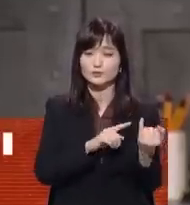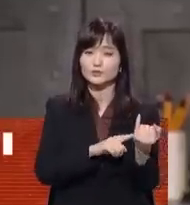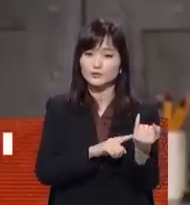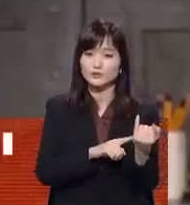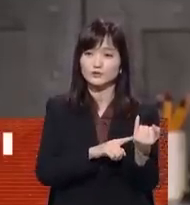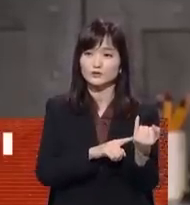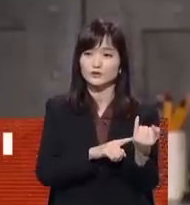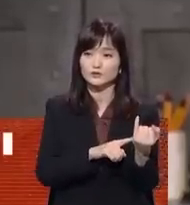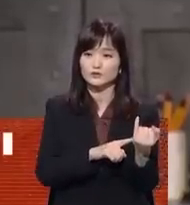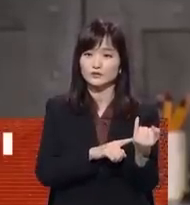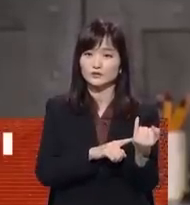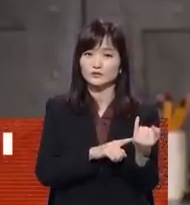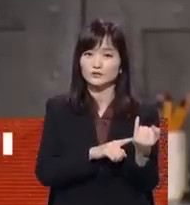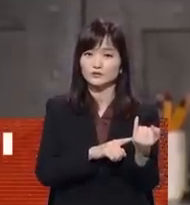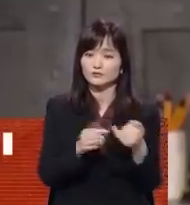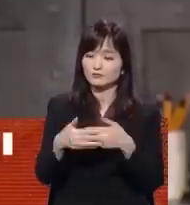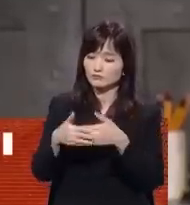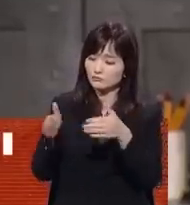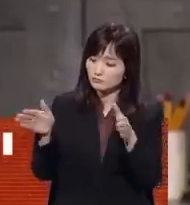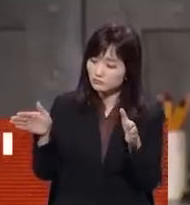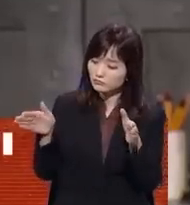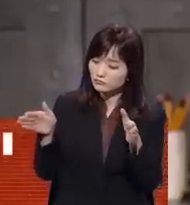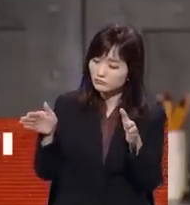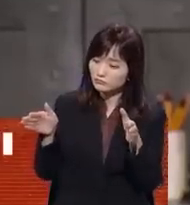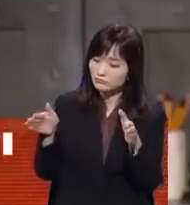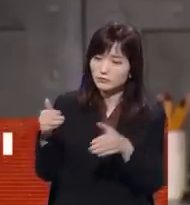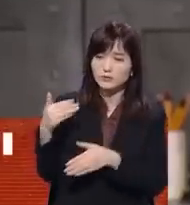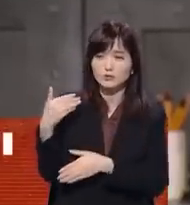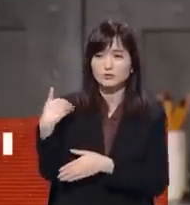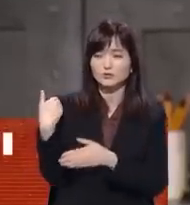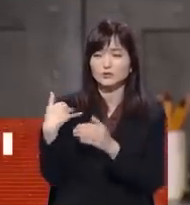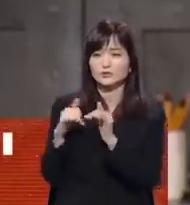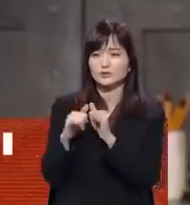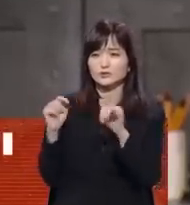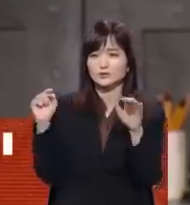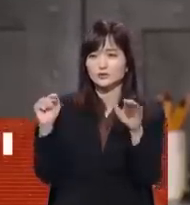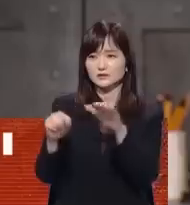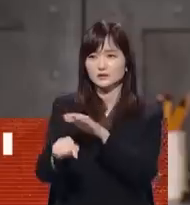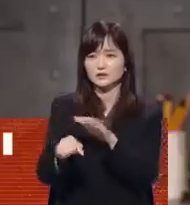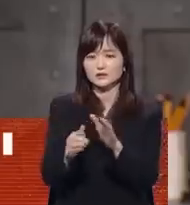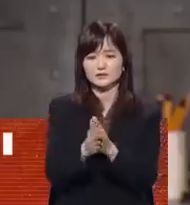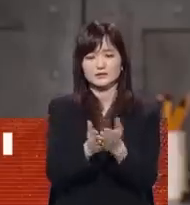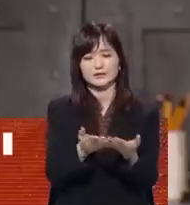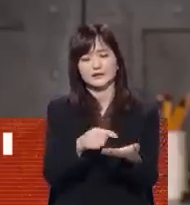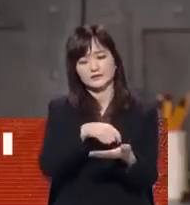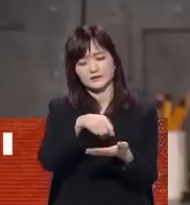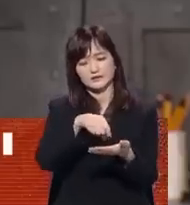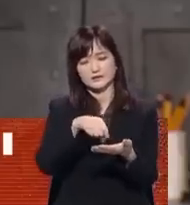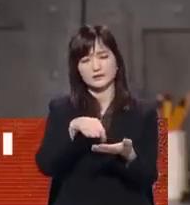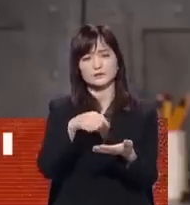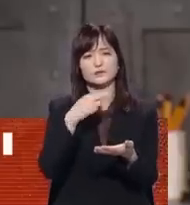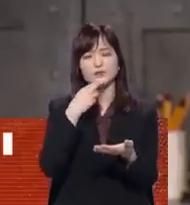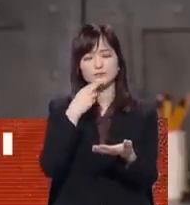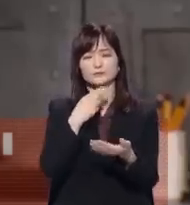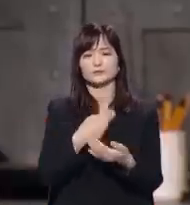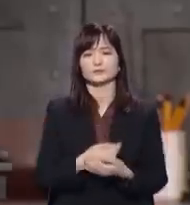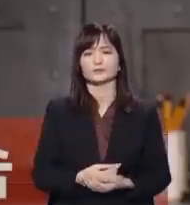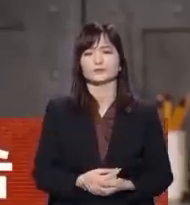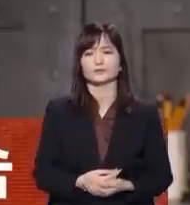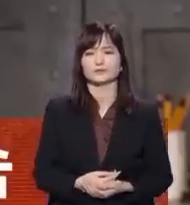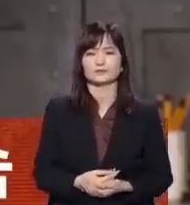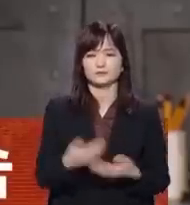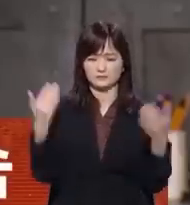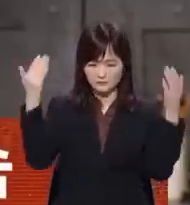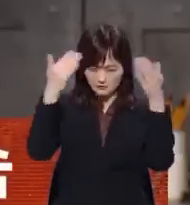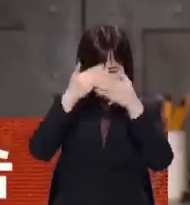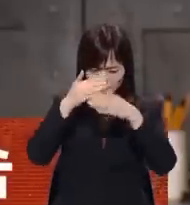종업원이이 상황에서 방에 모르는 사이에 들어가기 때문에 숙박부의 기세는 제대로 안 됐다고 합니다 진술에 따르면